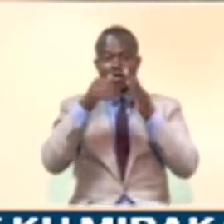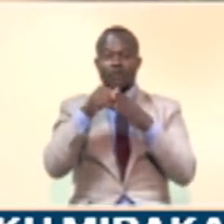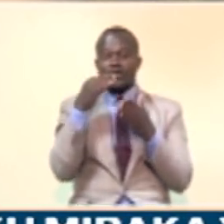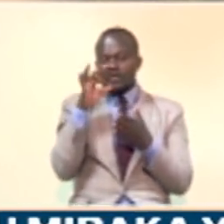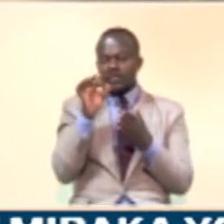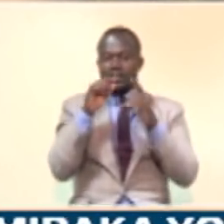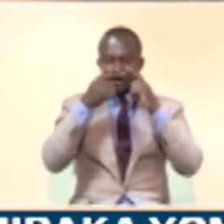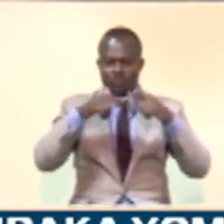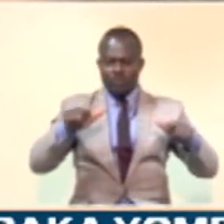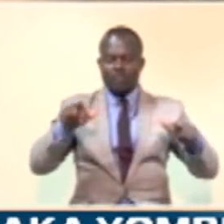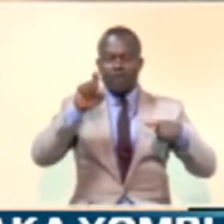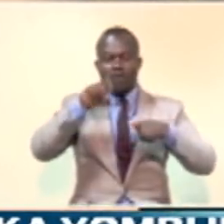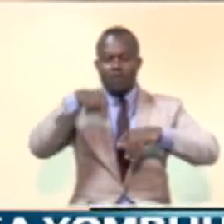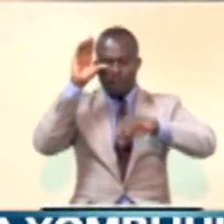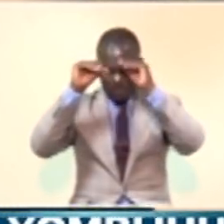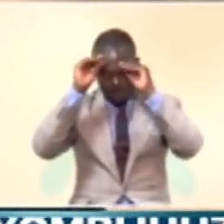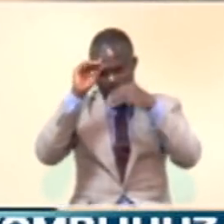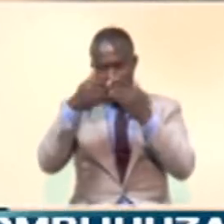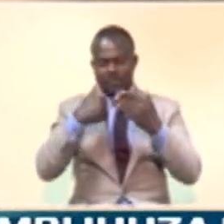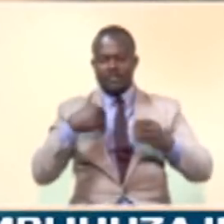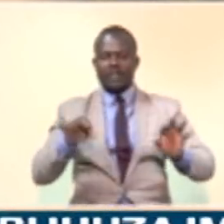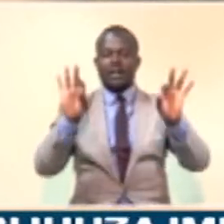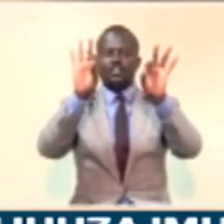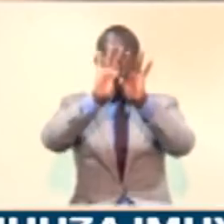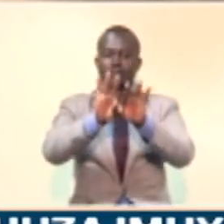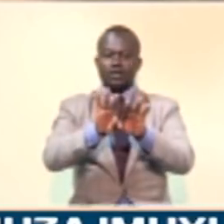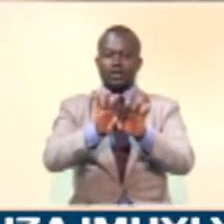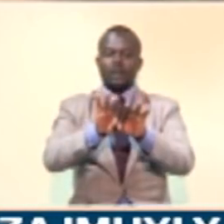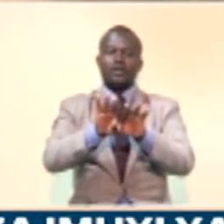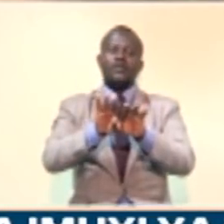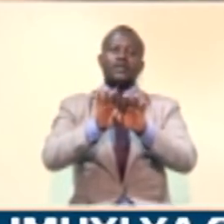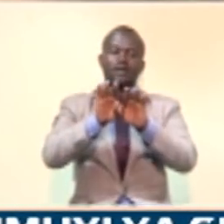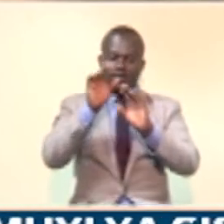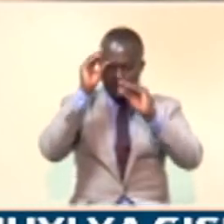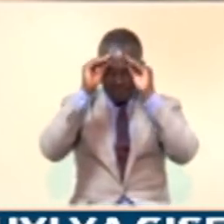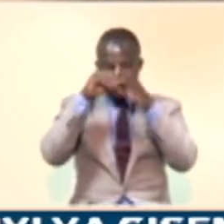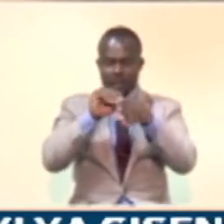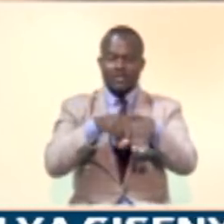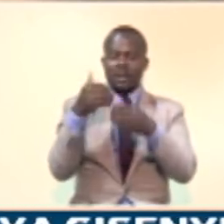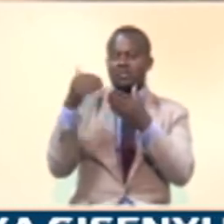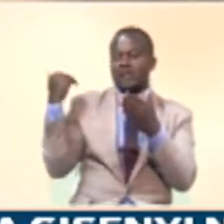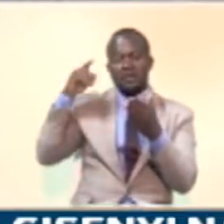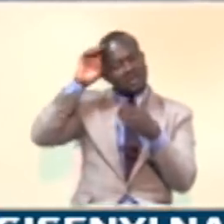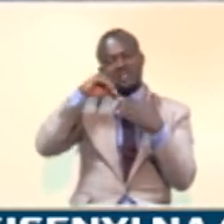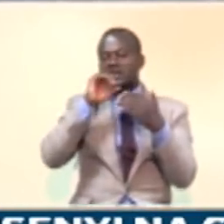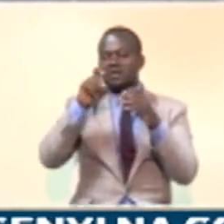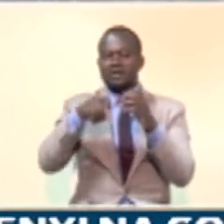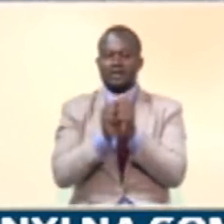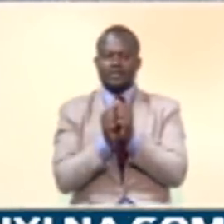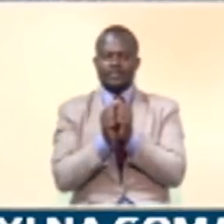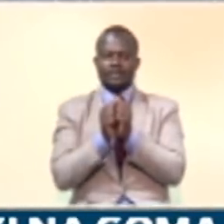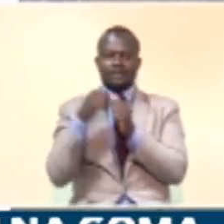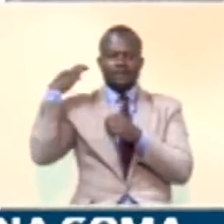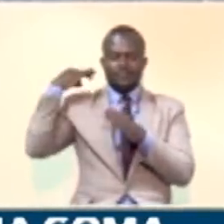Igifaransa ari ururimi narwo rugomba kwigwa, rufite agaciro. Mu gihe mbere mumvaga ko rusa naho rudakenewe.